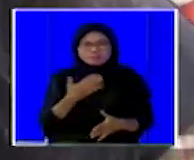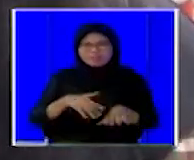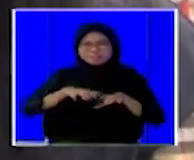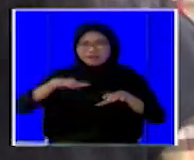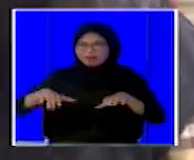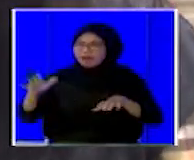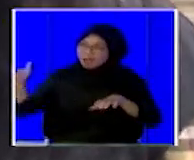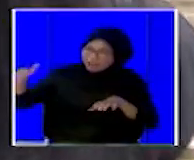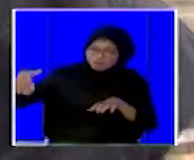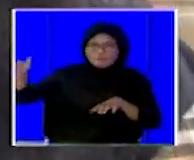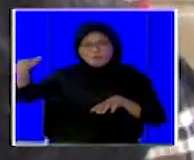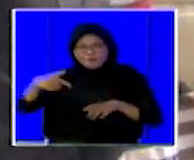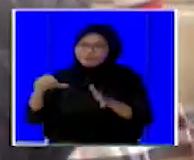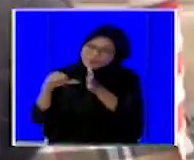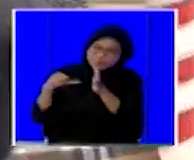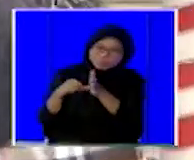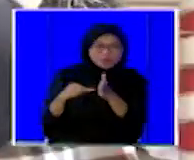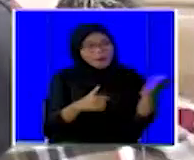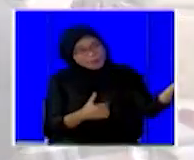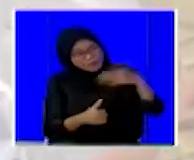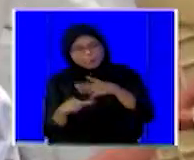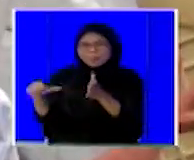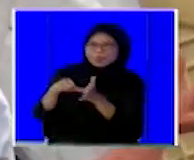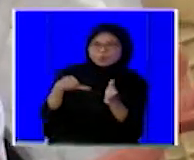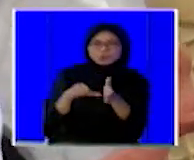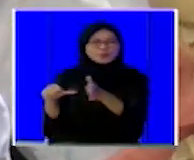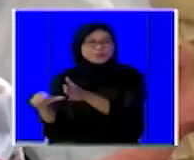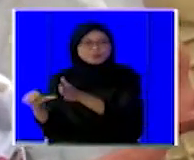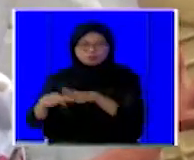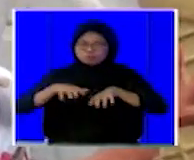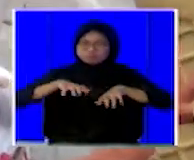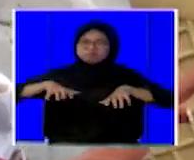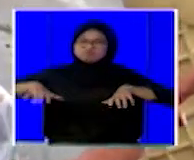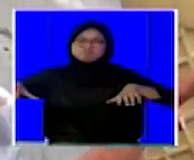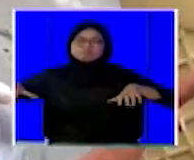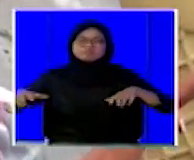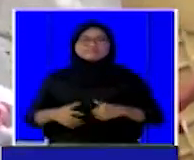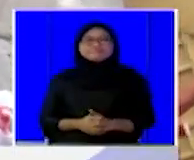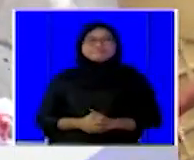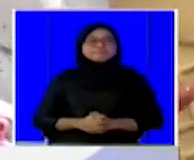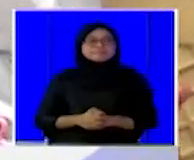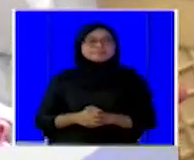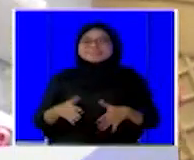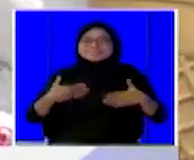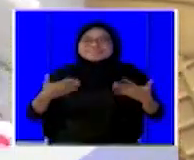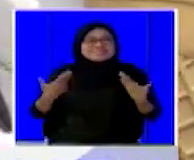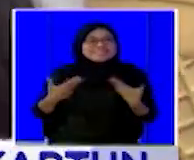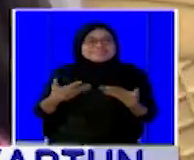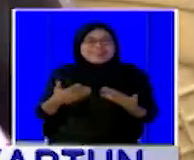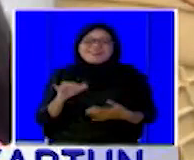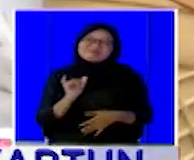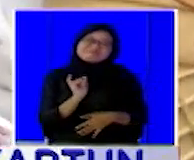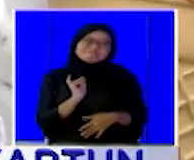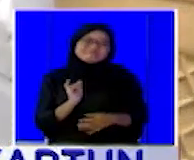mau dan kompak, jadi kita bikin sekalian satu blok ini. Sangat senang. Sangat senang sekali ya. Nanti buat apa?